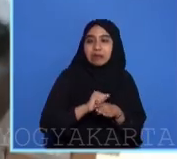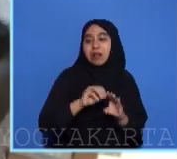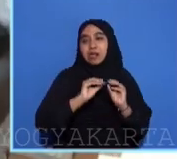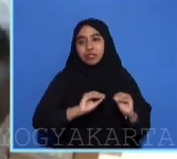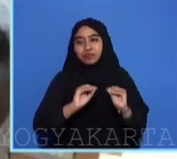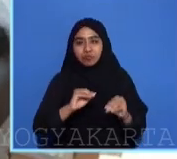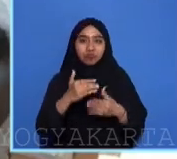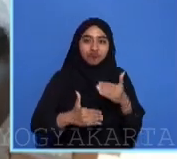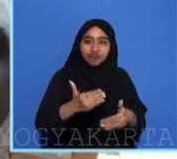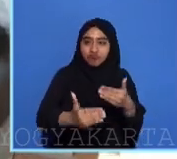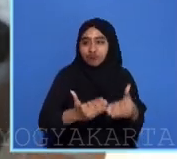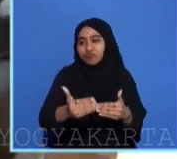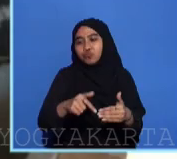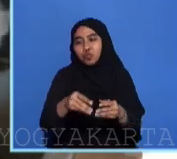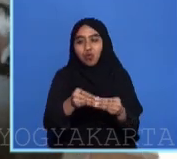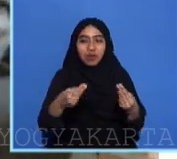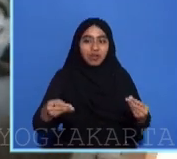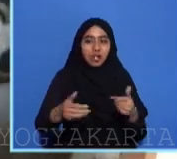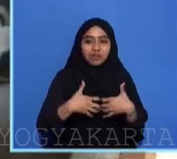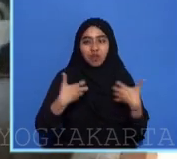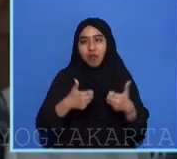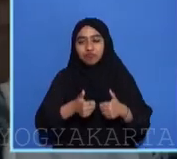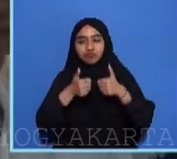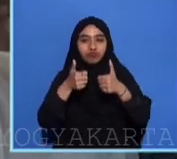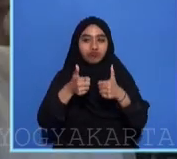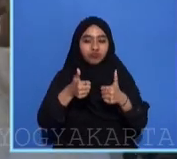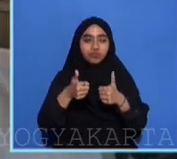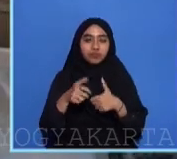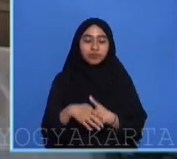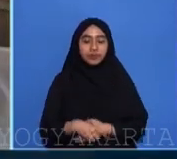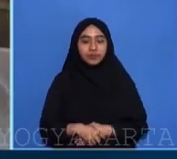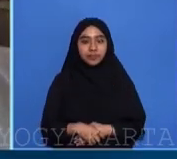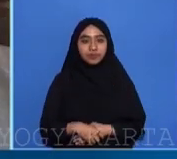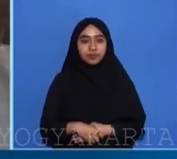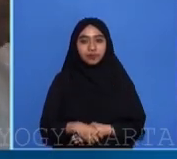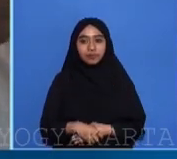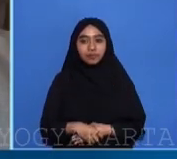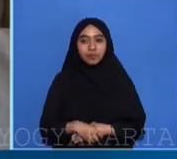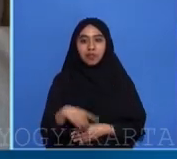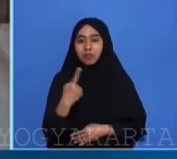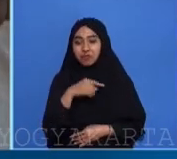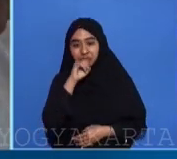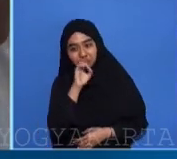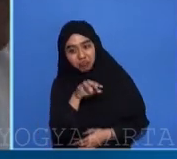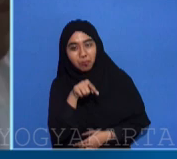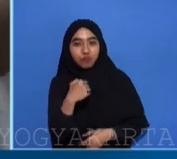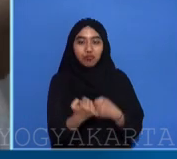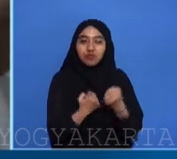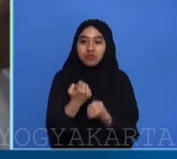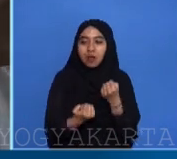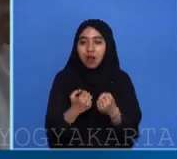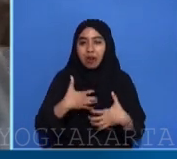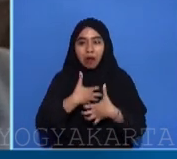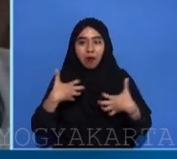agar dapat menjamin kualitas ternak yang dihasilkan yang kita sebut sebagai korporasi peternakan